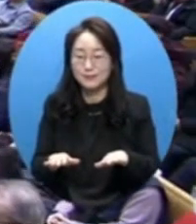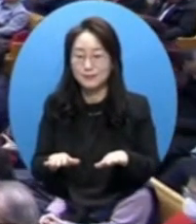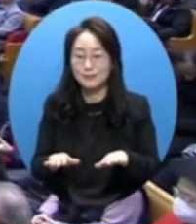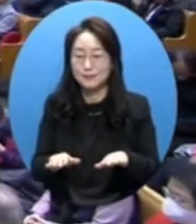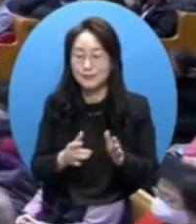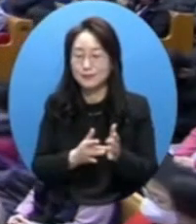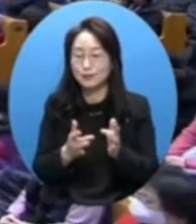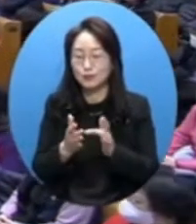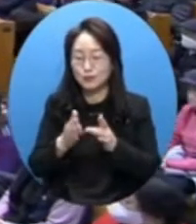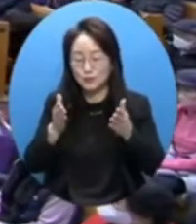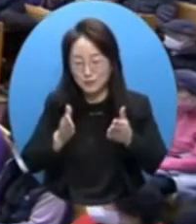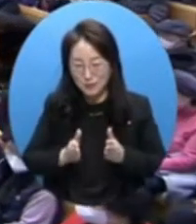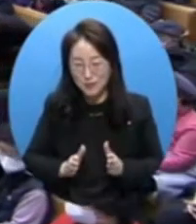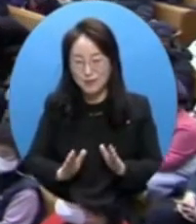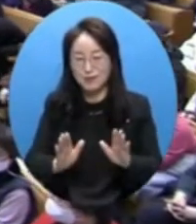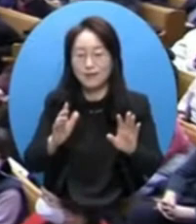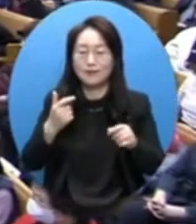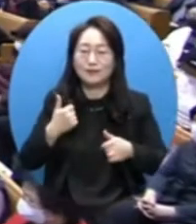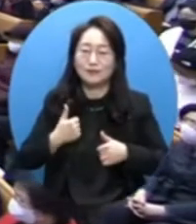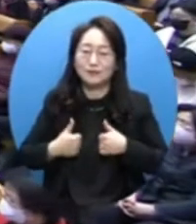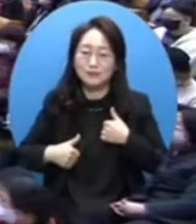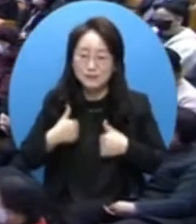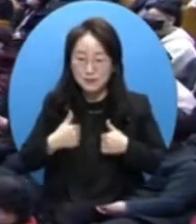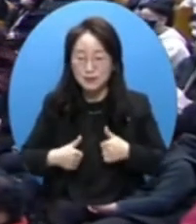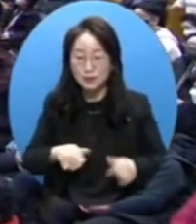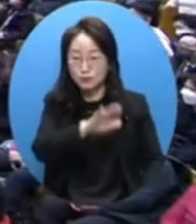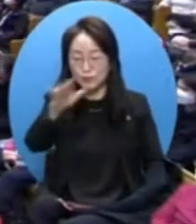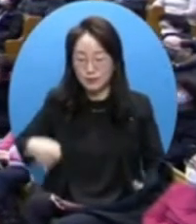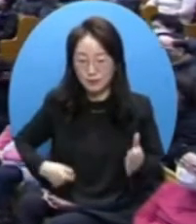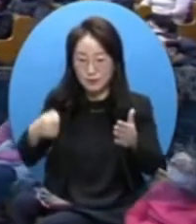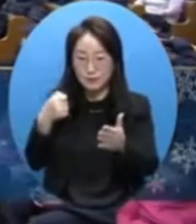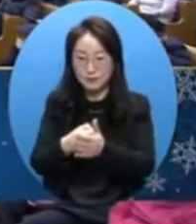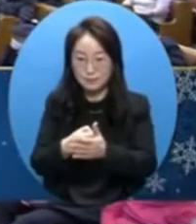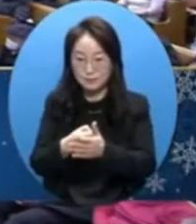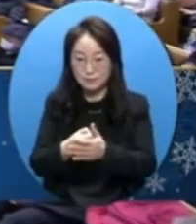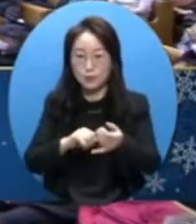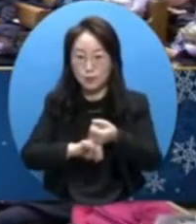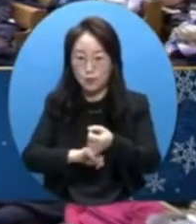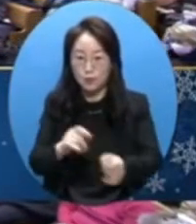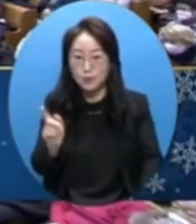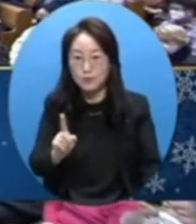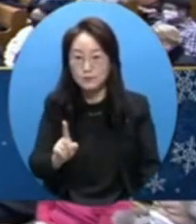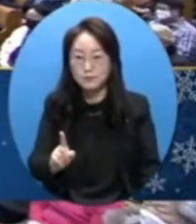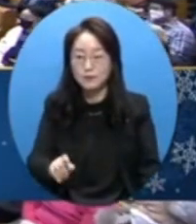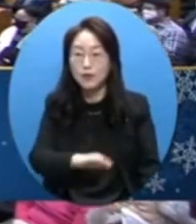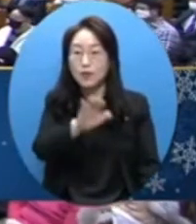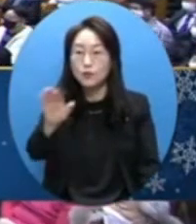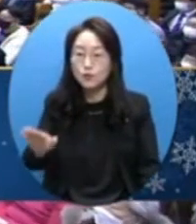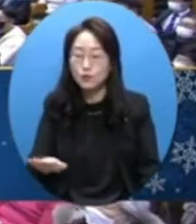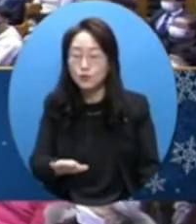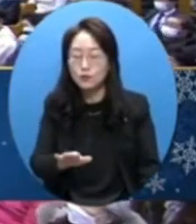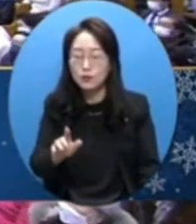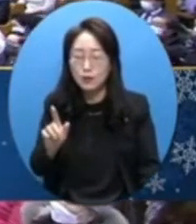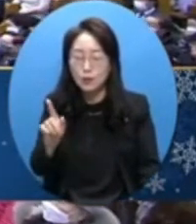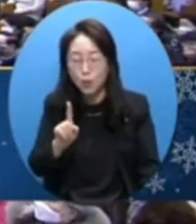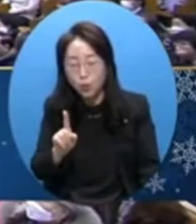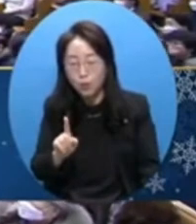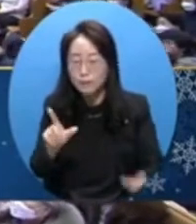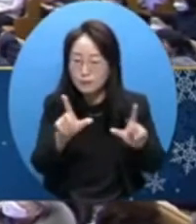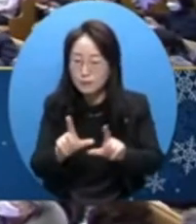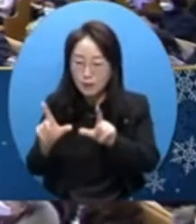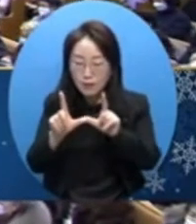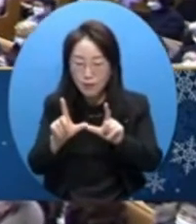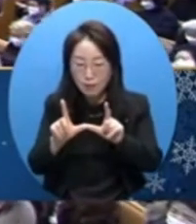예수님의 탄생을 기뻐하면서 우리가 결심해야 될 것이 있습니다 이제 우리는 어떠한 삶을 살아야 될 것이냐